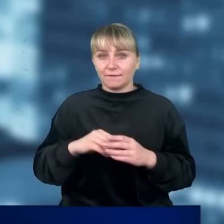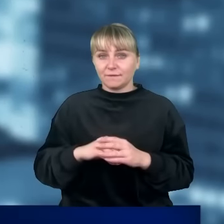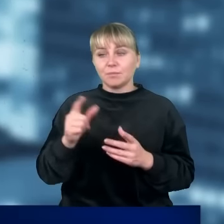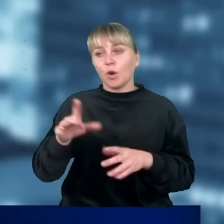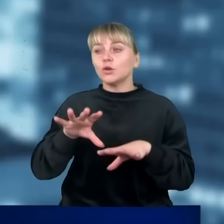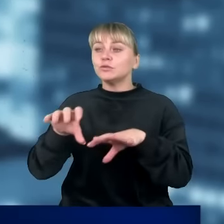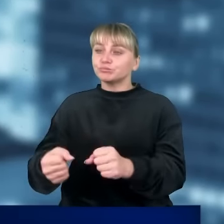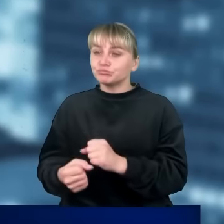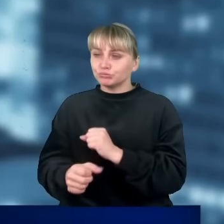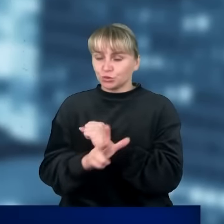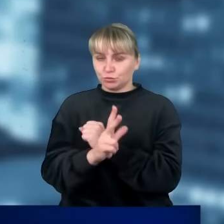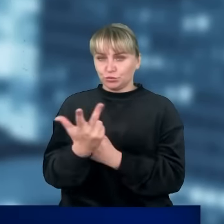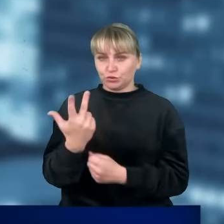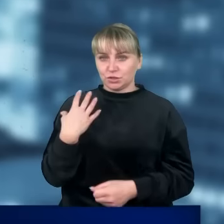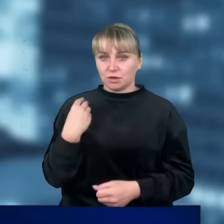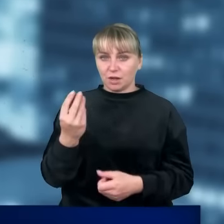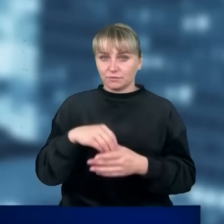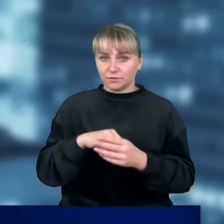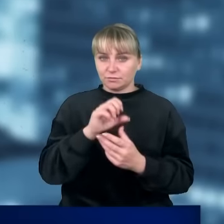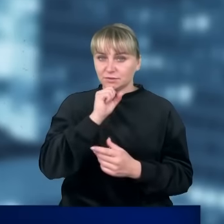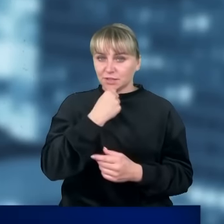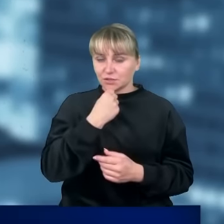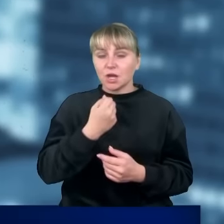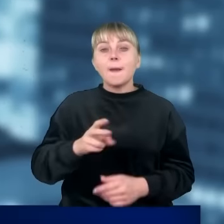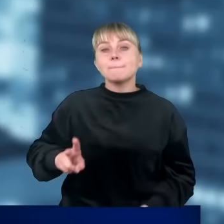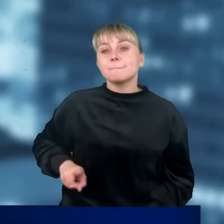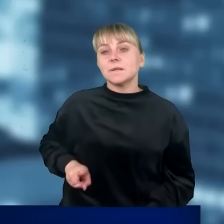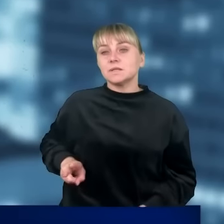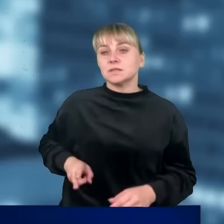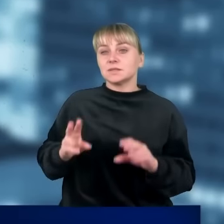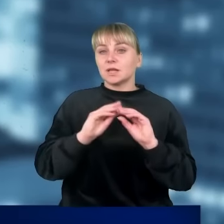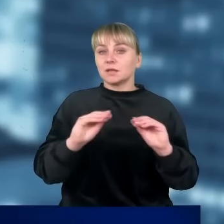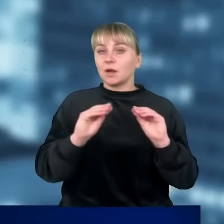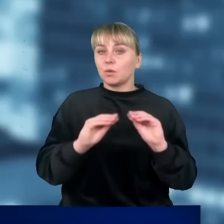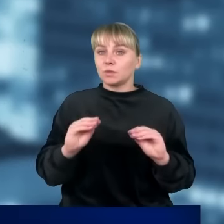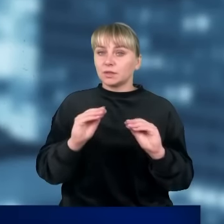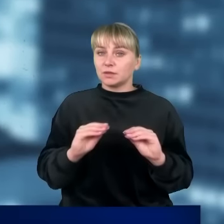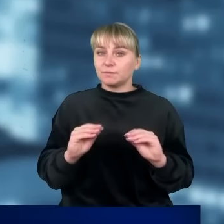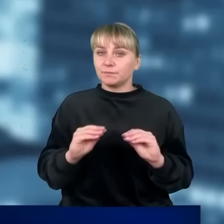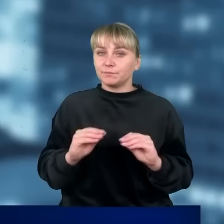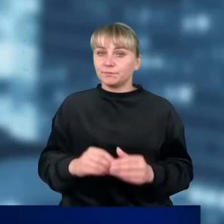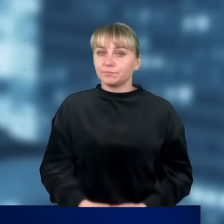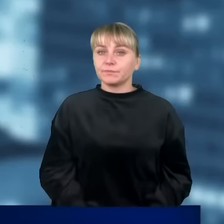za tych starszych. O, minister nauki, który ma,